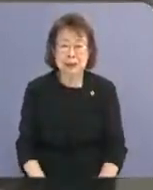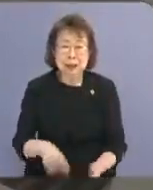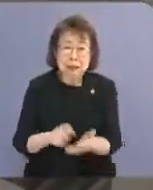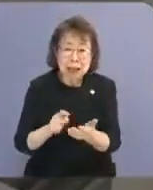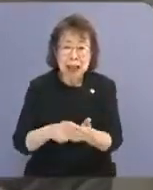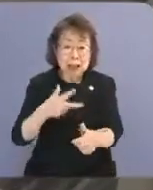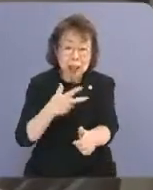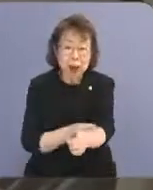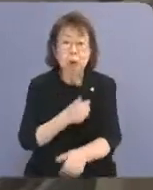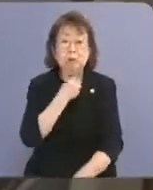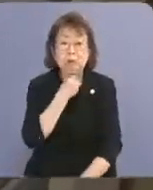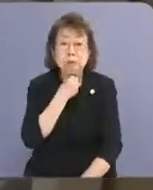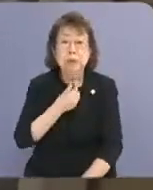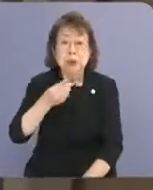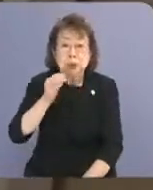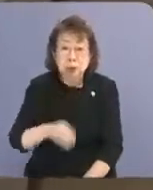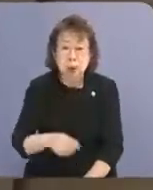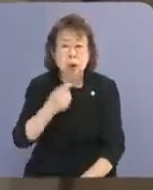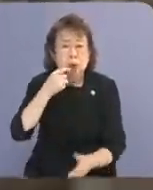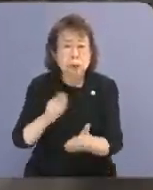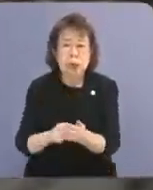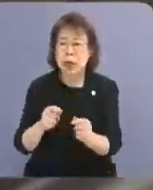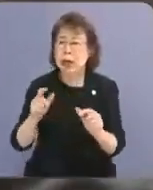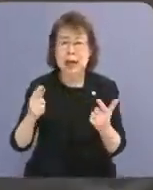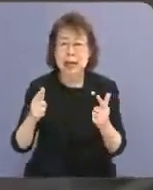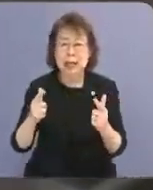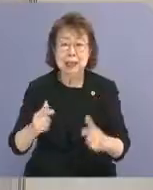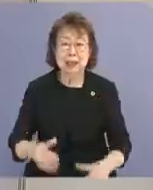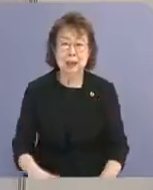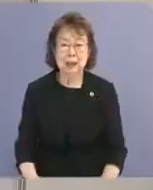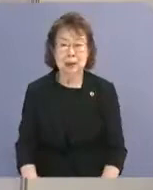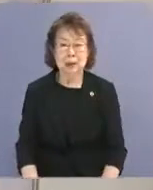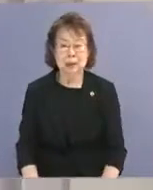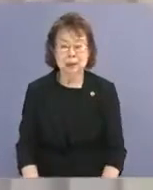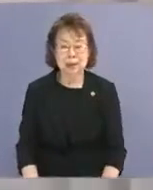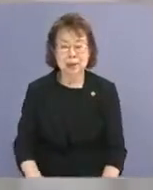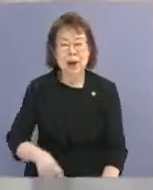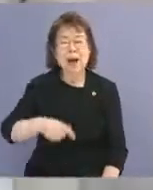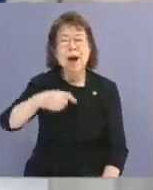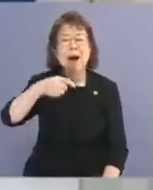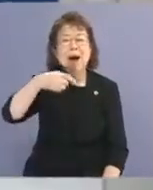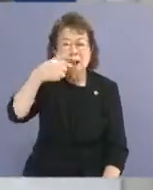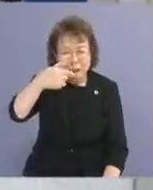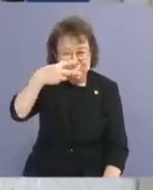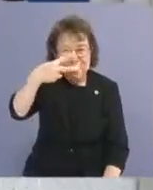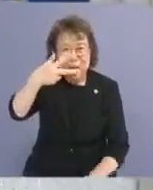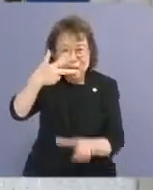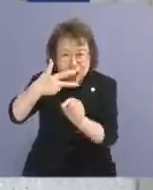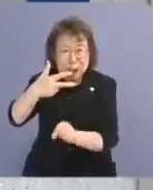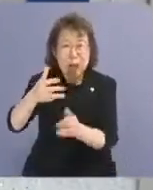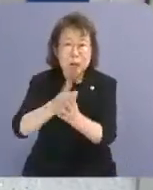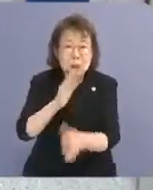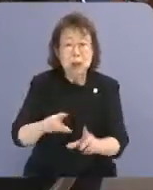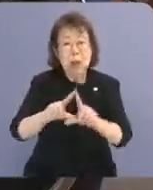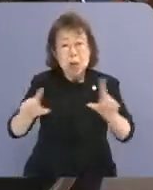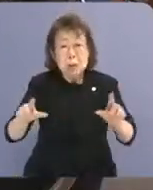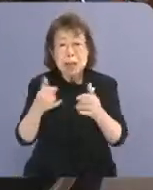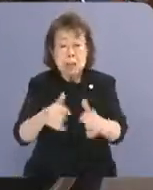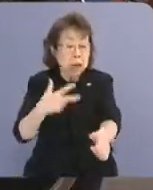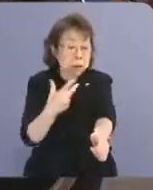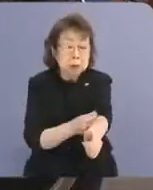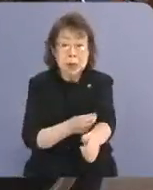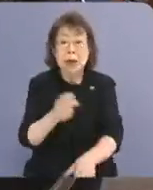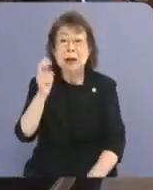접종을 하고 싶어도 사실상 쉽지 않다는 말입니다 다음달부터 일반 시민에 대한 접종도 시작될 것으로